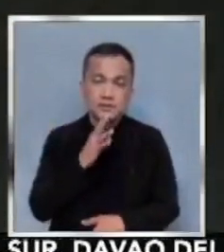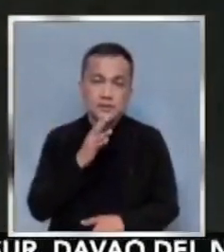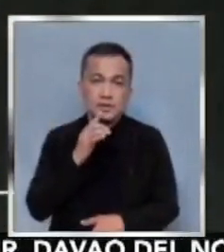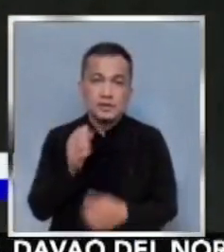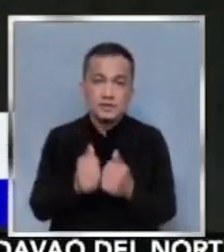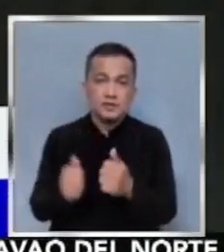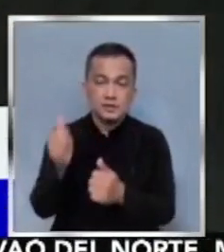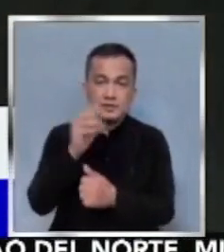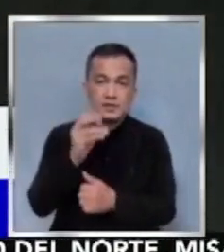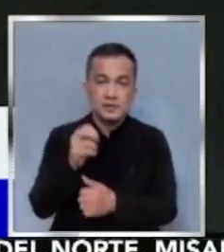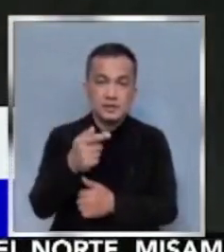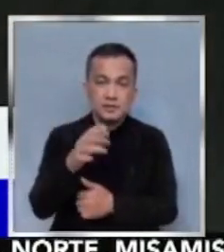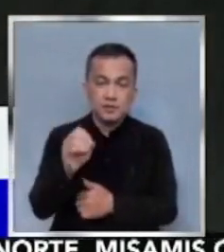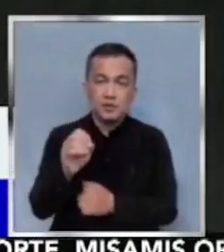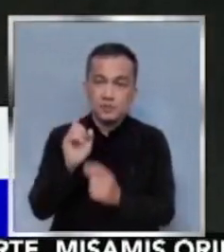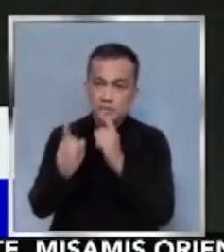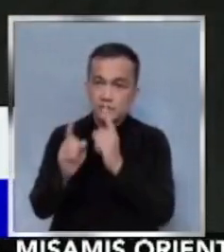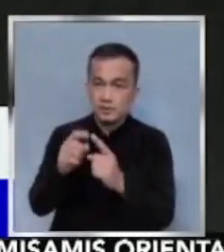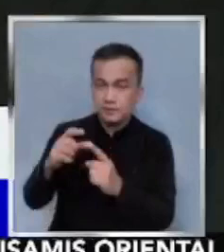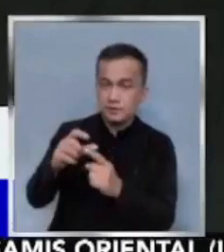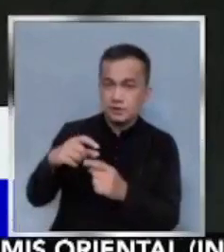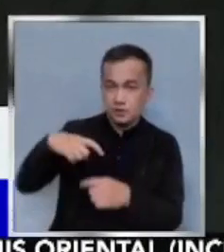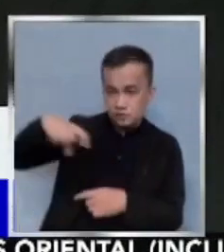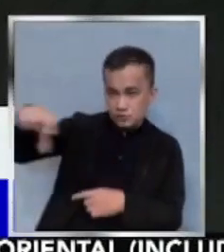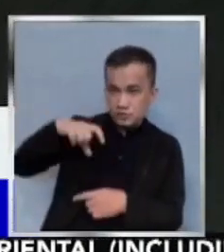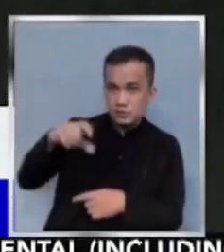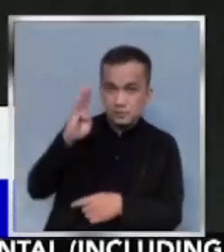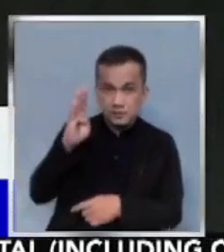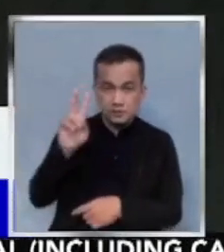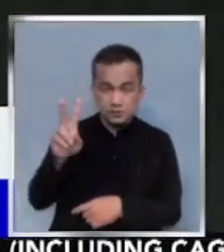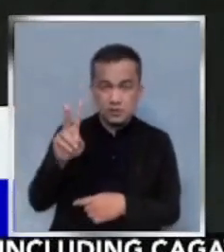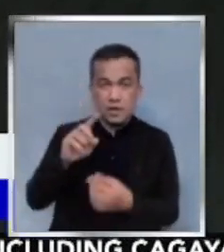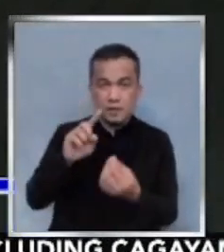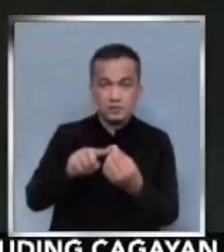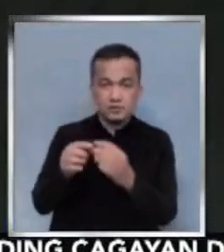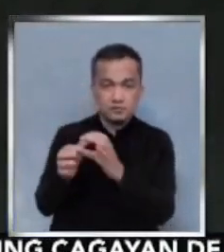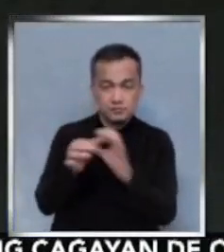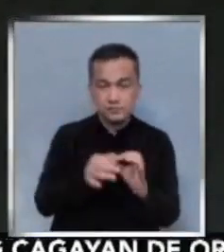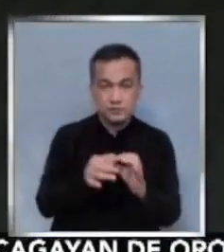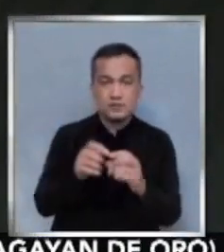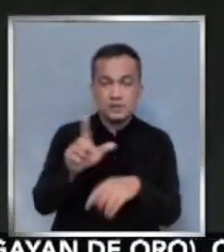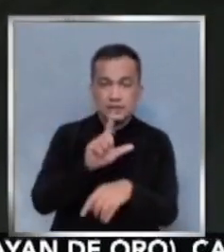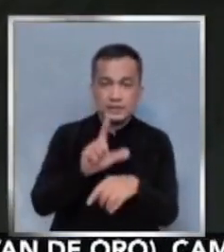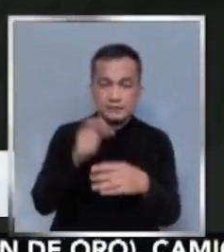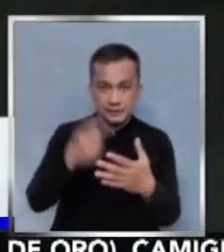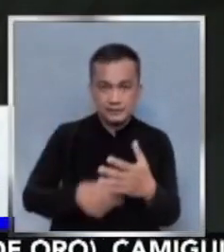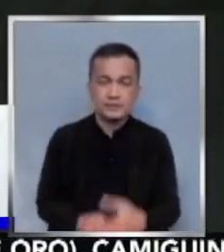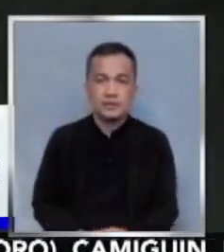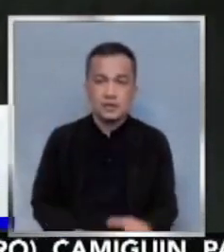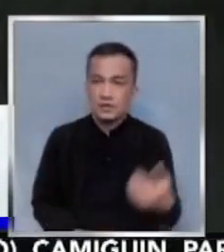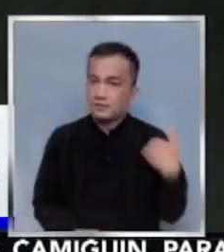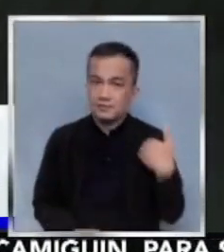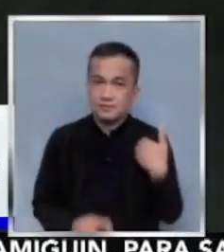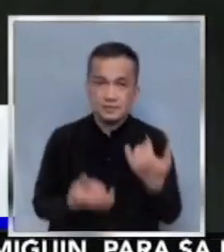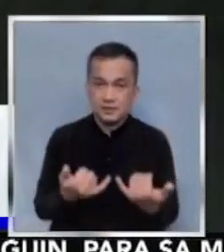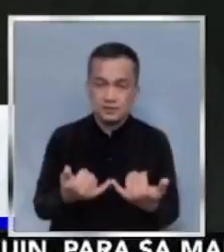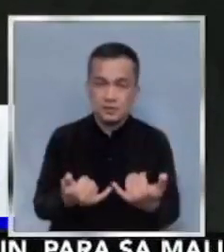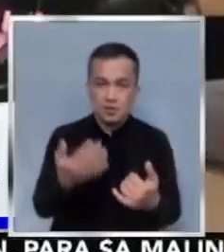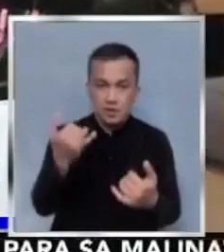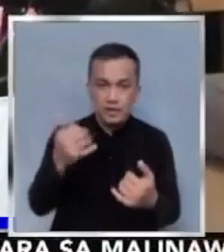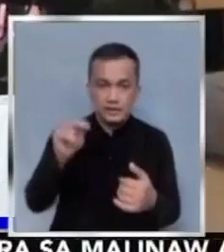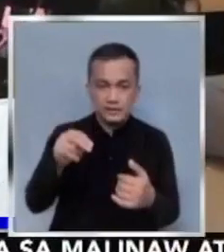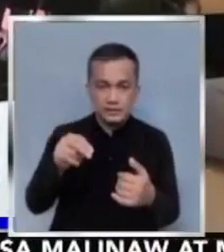Bongbong Marcos kaugnay nito. Pero sa ngayon, hindi pa raw niya ito ginagawa dahil kailangan pa raw niyang mapag-aralan ang buong